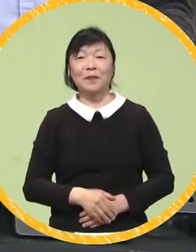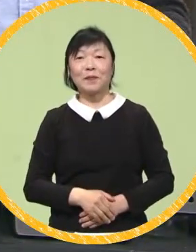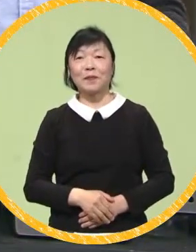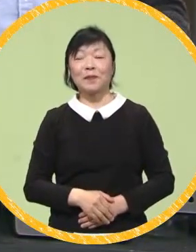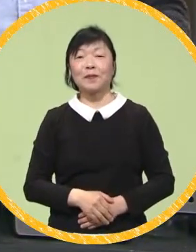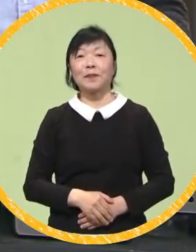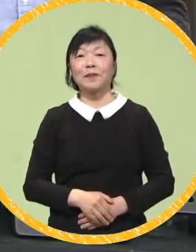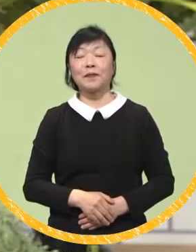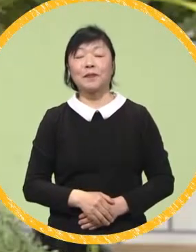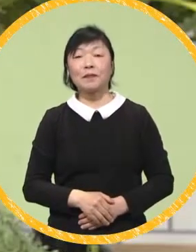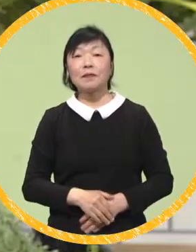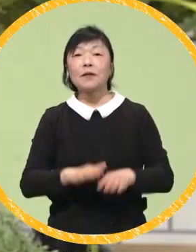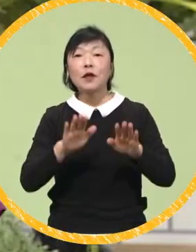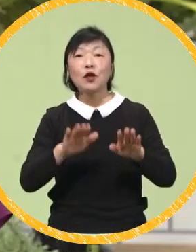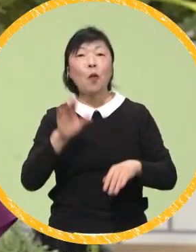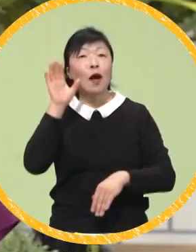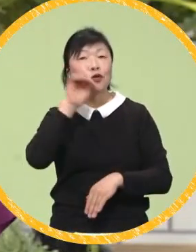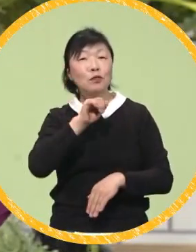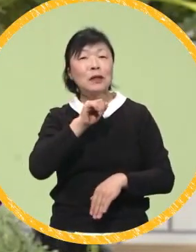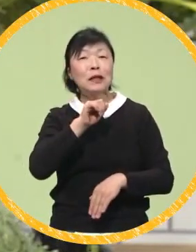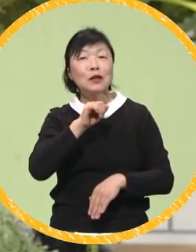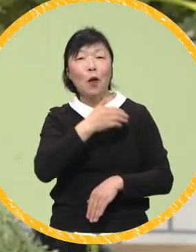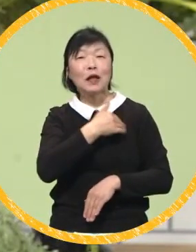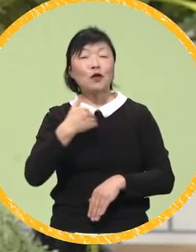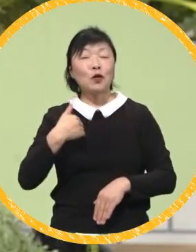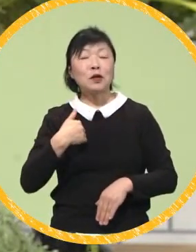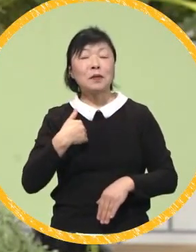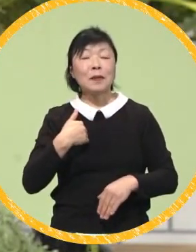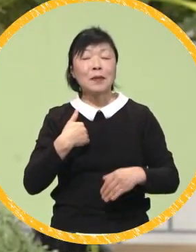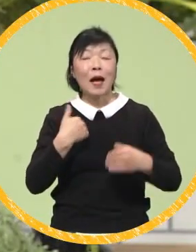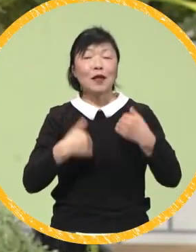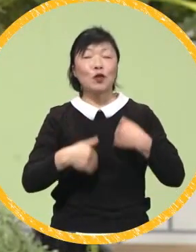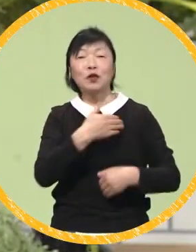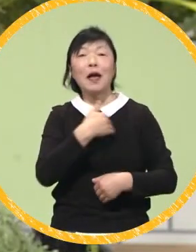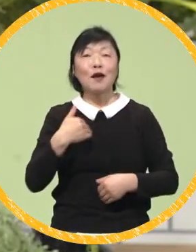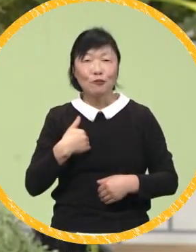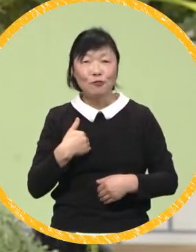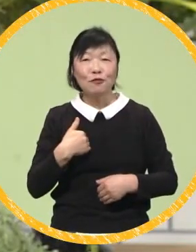ちゃいますねえってことで今日は趣味として楽しめる3つの競技ご紹介しました